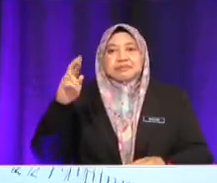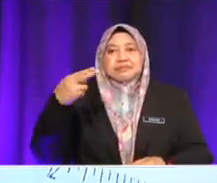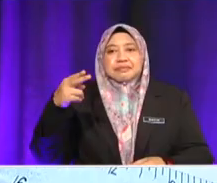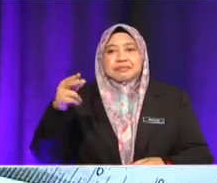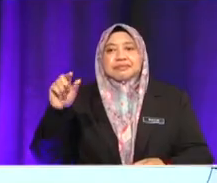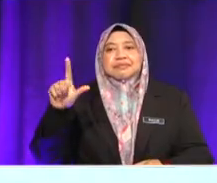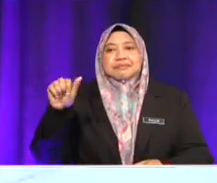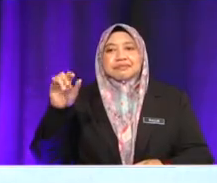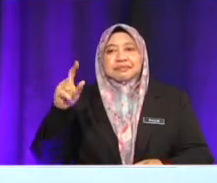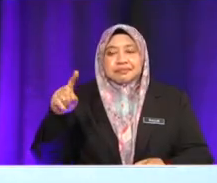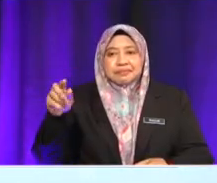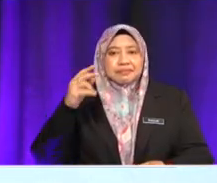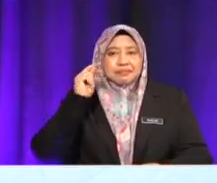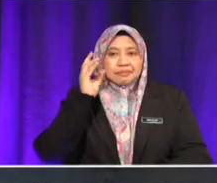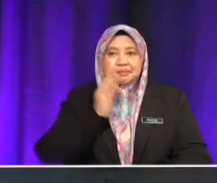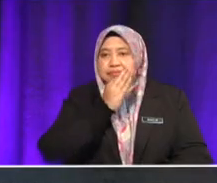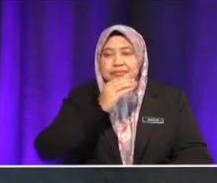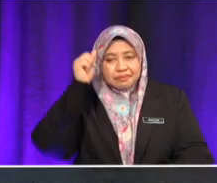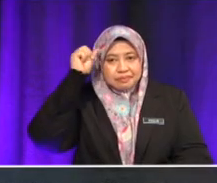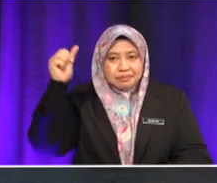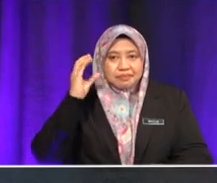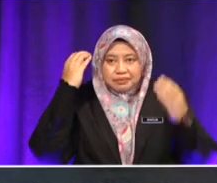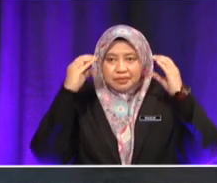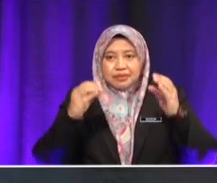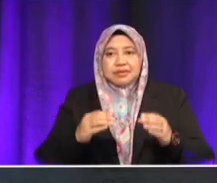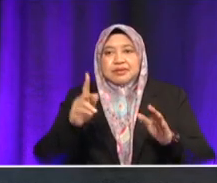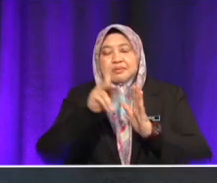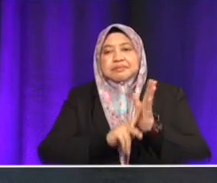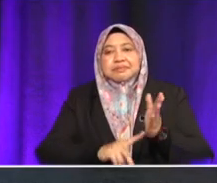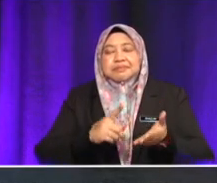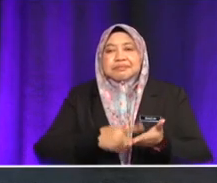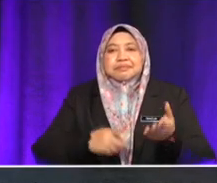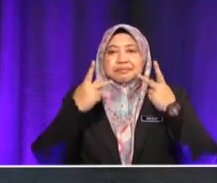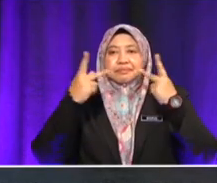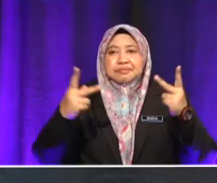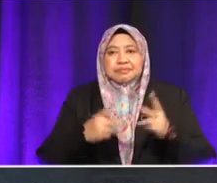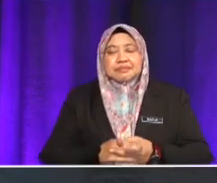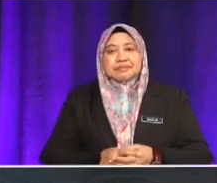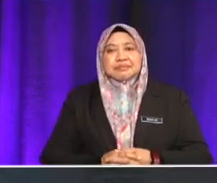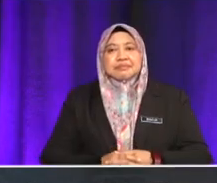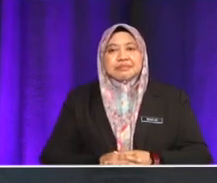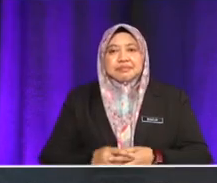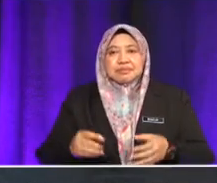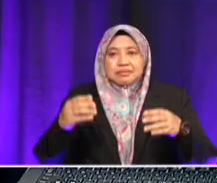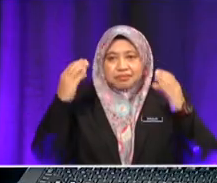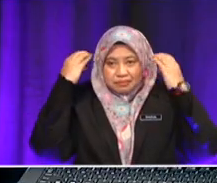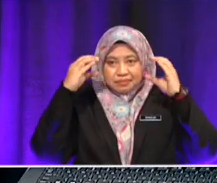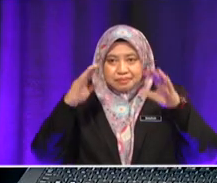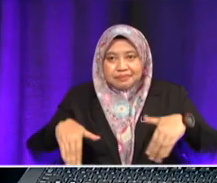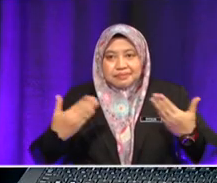baru Joho Assalamualaikum apa kabar sehat alhamdulillah